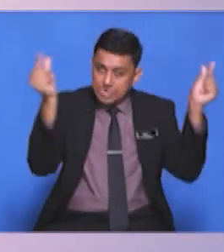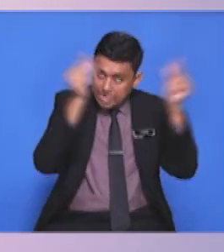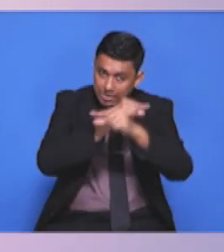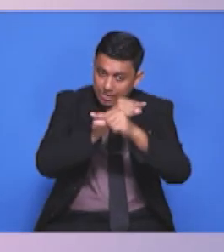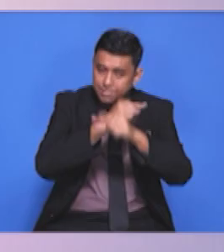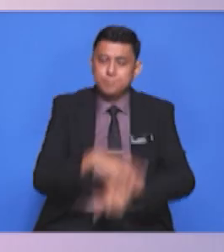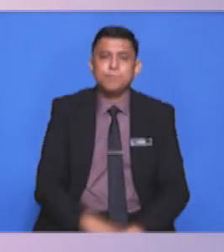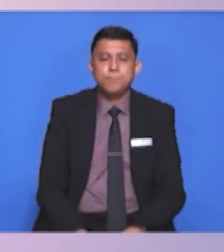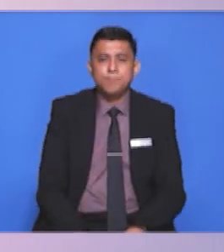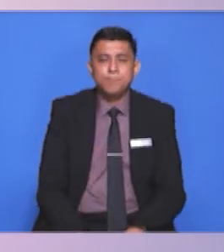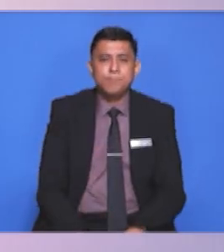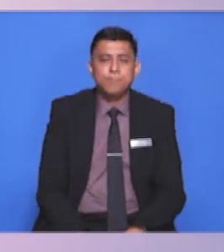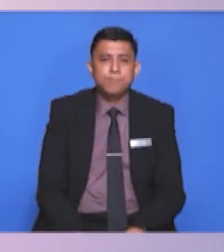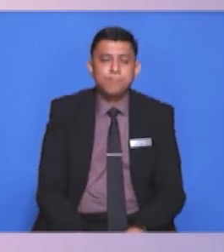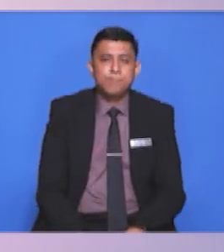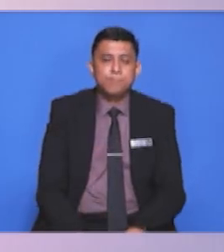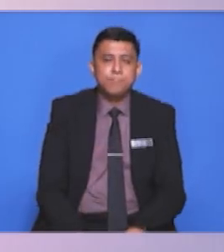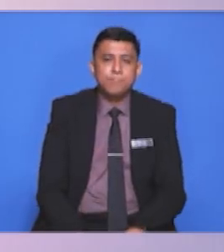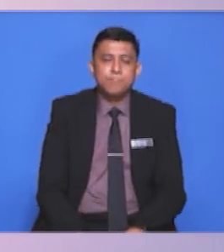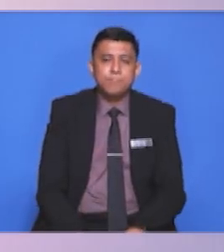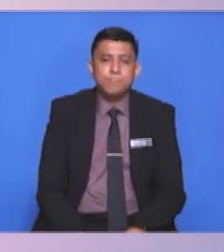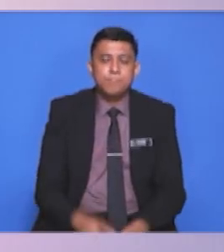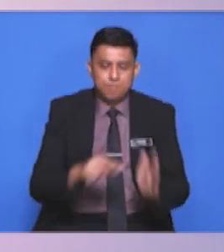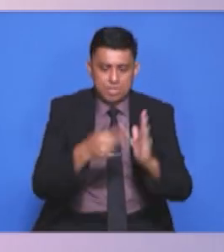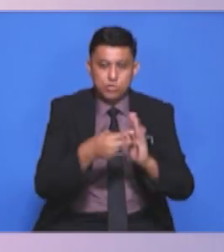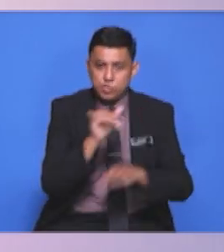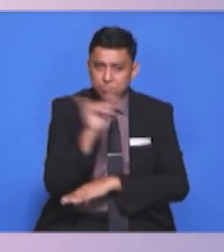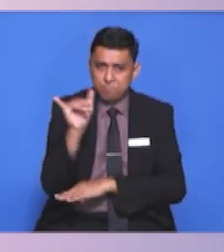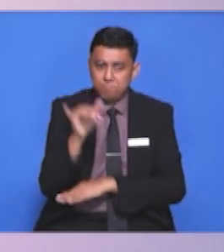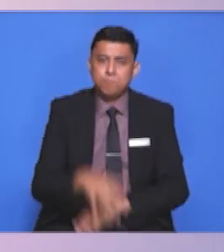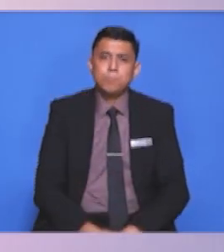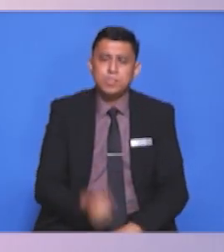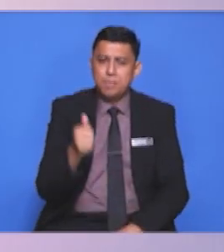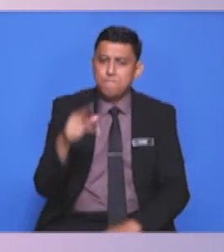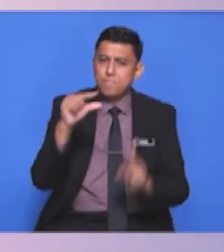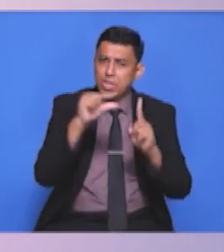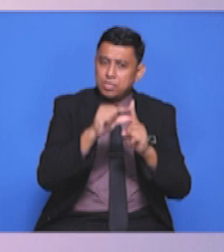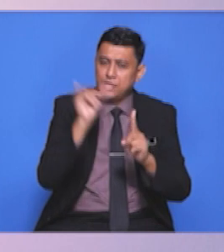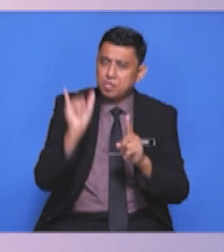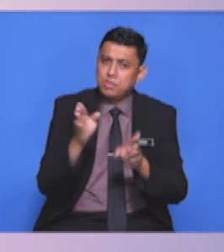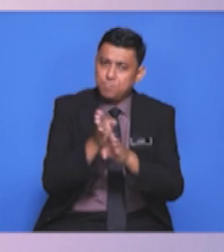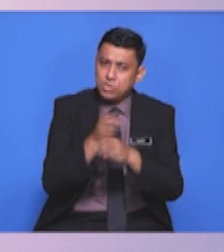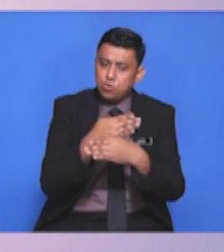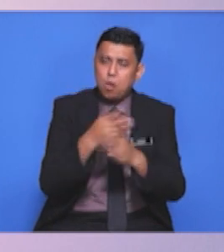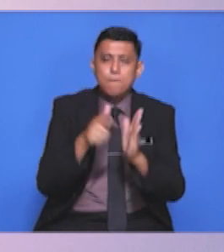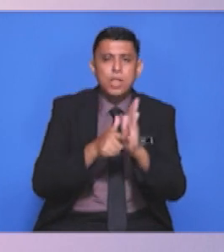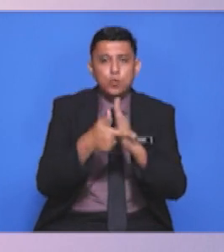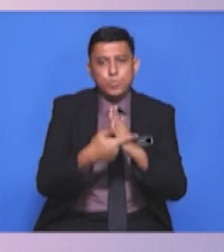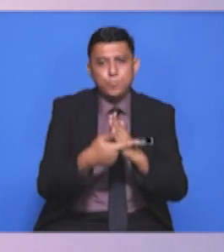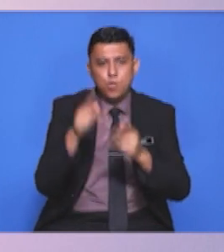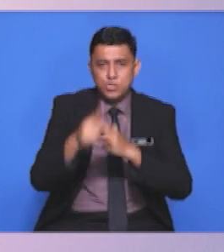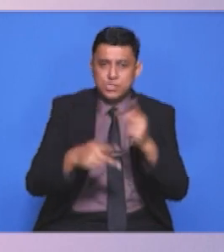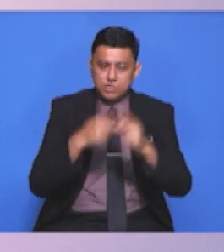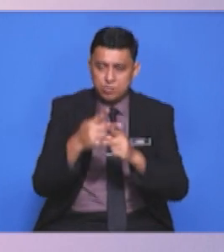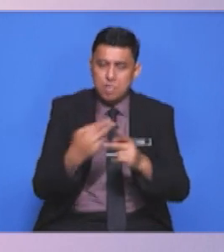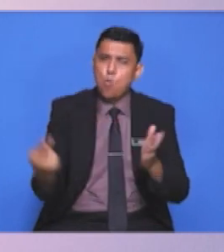Hai definisi kata Gandalf kategori the hell ah perkataan yang terbentuk melalui